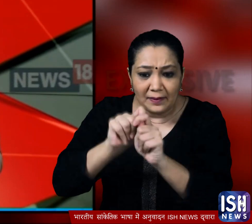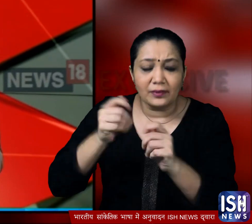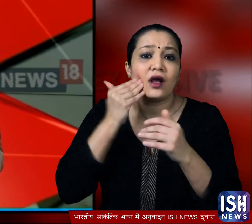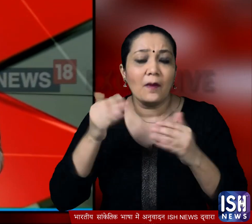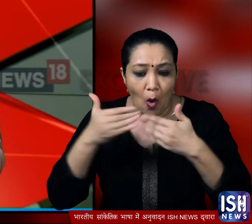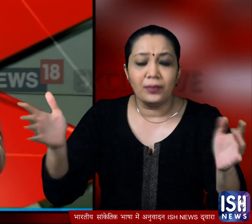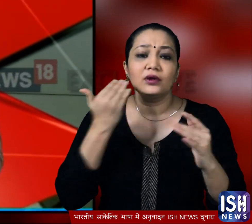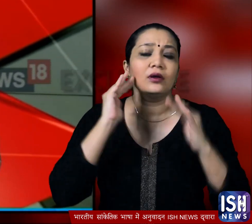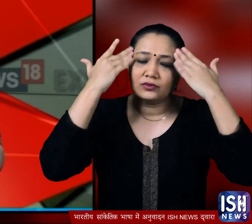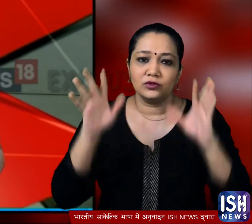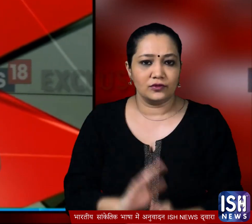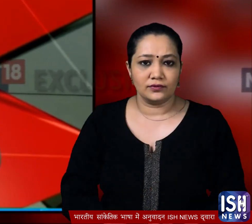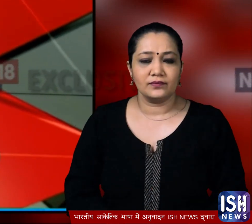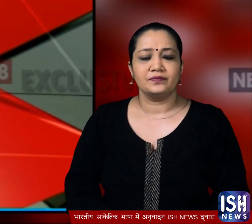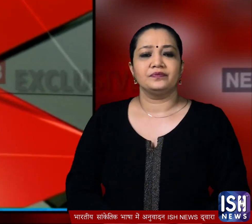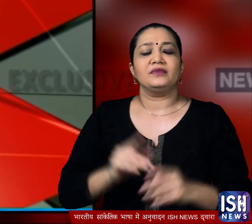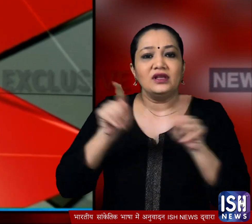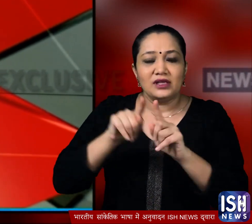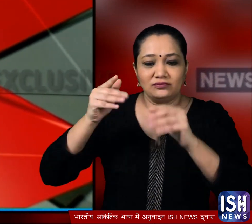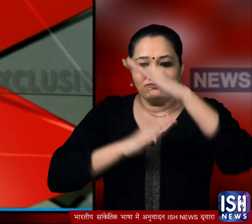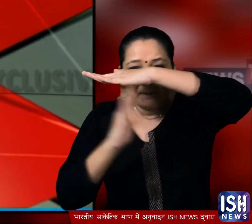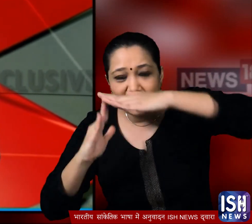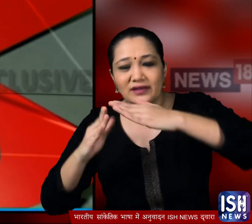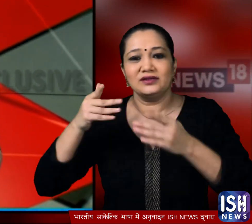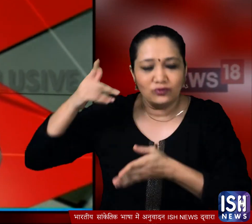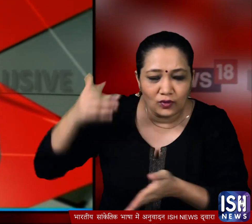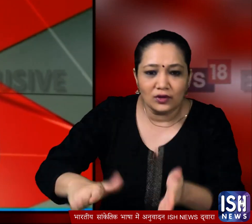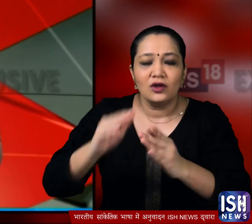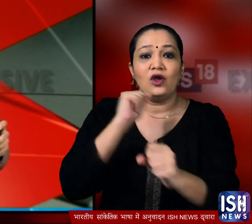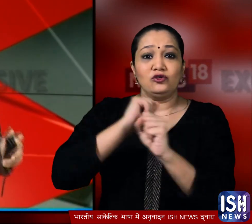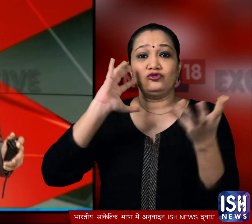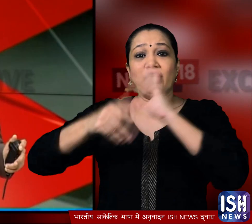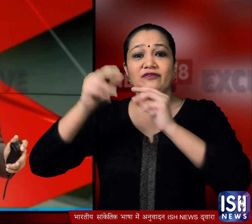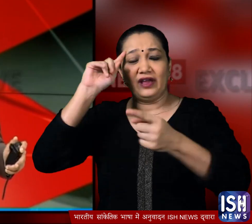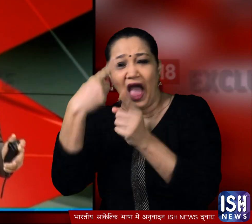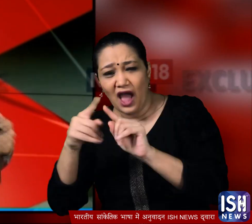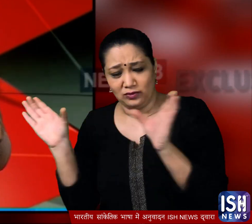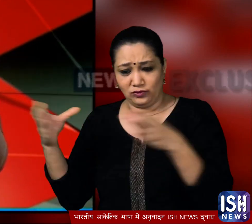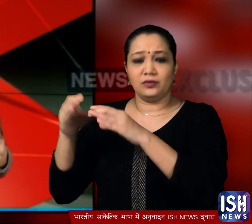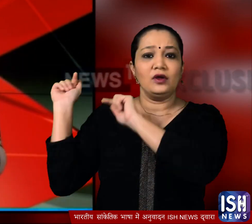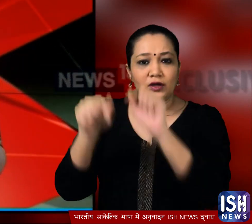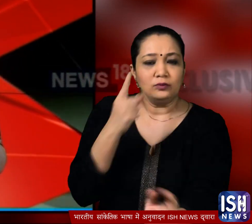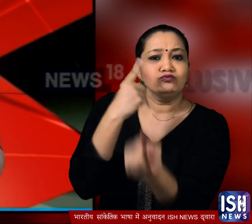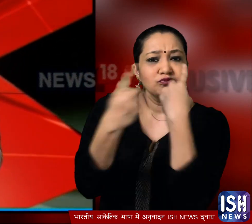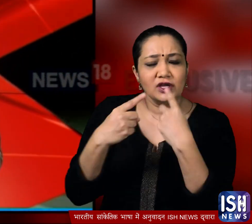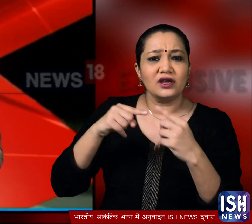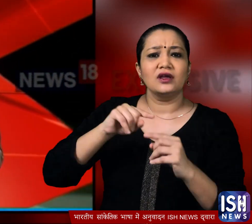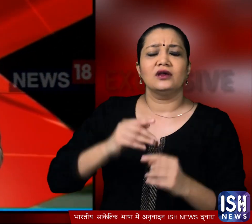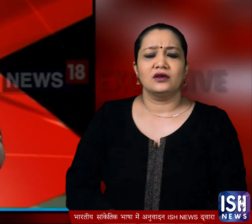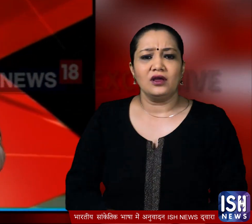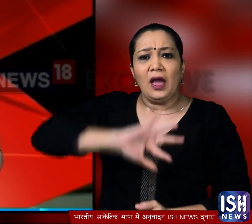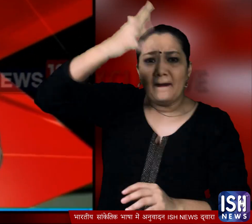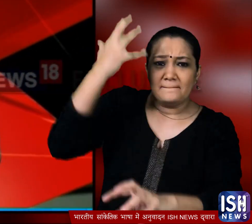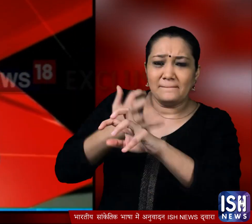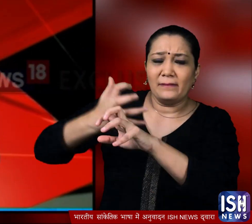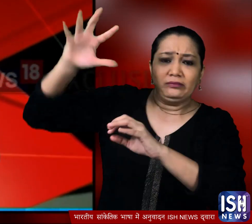दोबारा कब खुलेगा, क्योंकि सड़क और पुल को फिर से बनाने के लिए अभी भूगर्भ विशेषज्ञों की टीम सर्वे करके ये पता लगा रही है